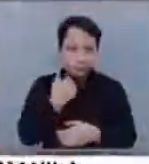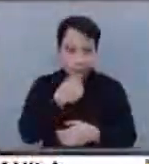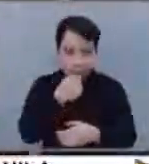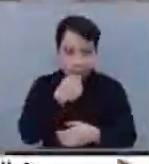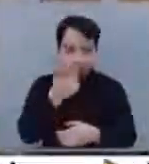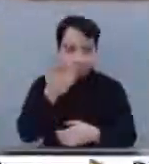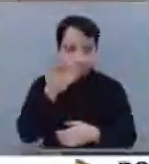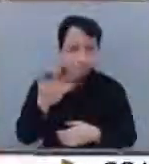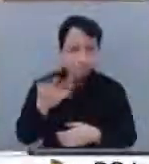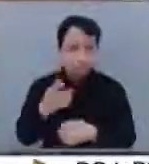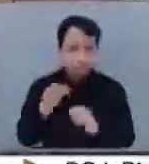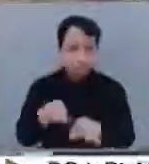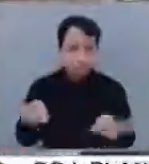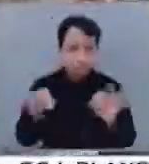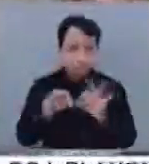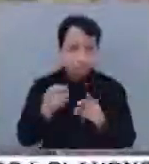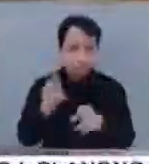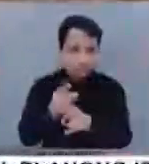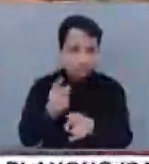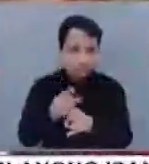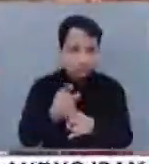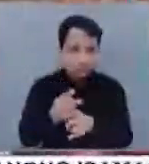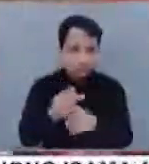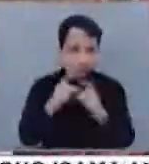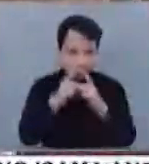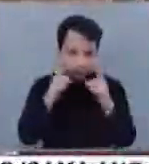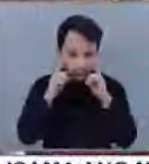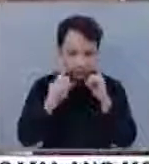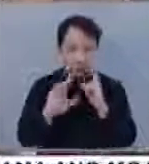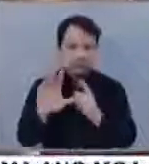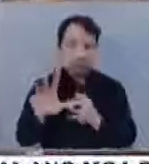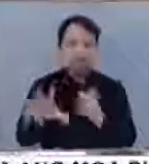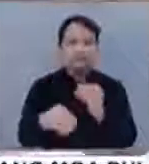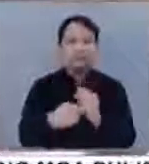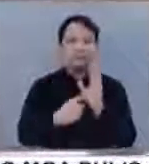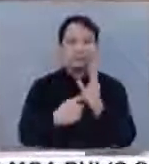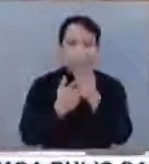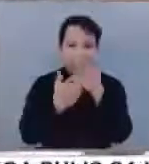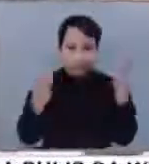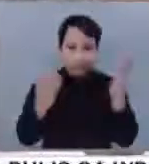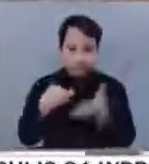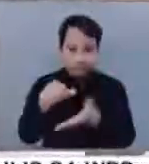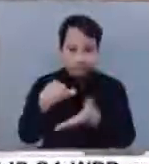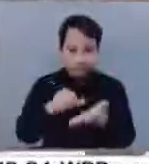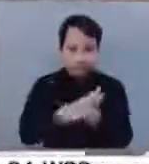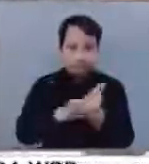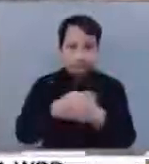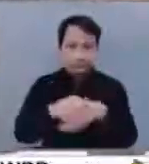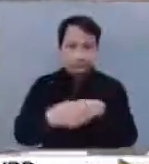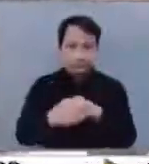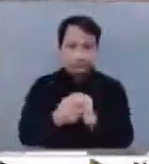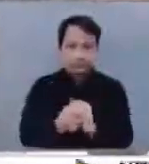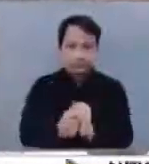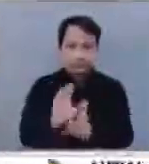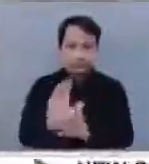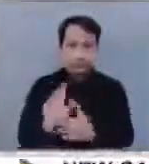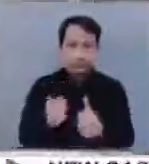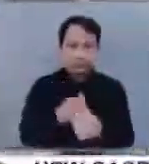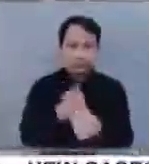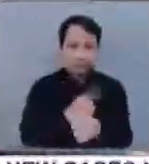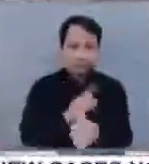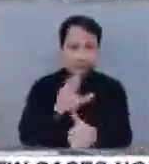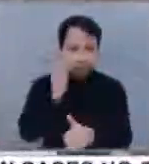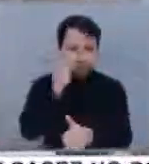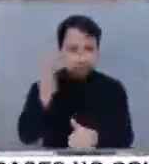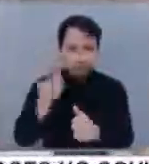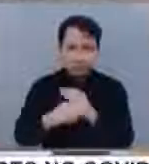mas lalong maging maingat, magsuot ng face mask at laging magdala ng alcohol, lalo na't iyan ang mga pinakamabisang mga panangga